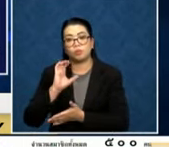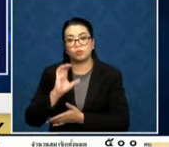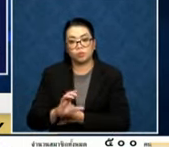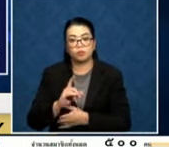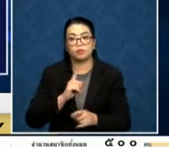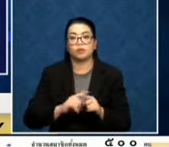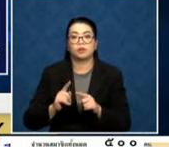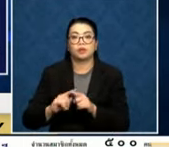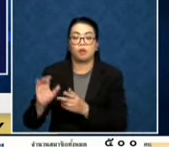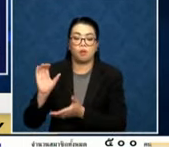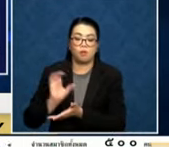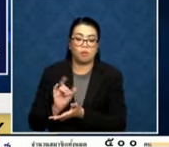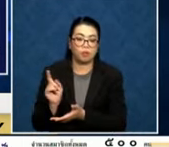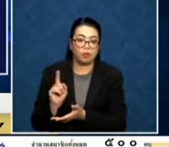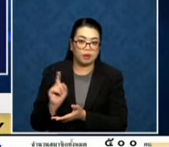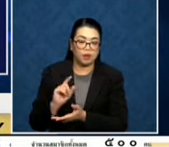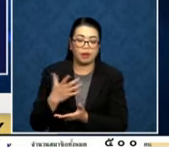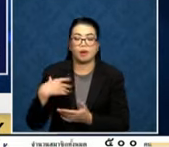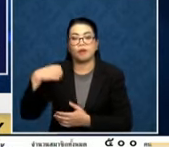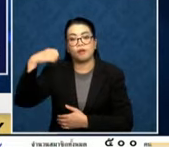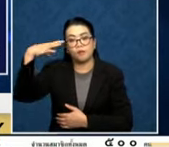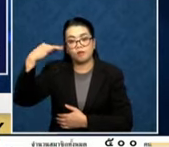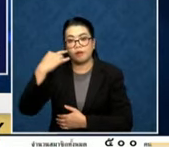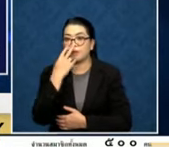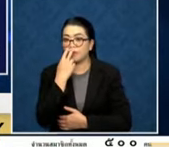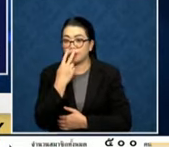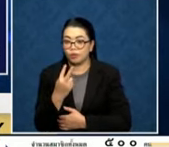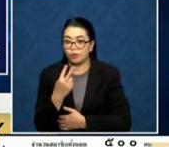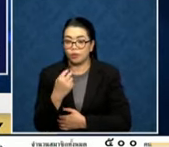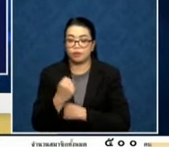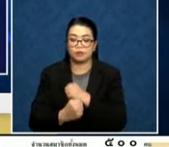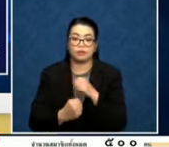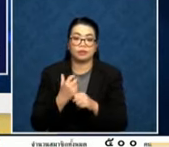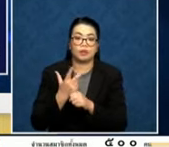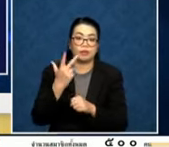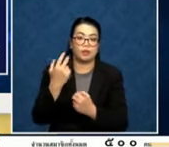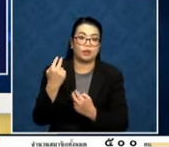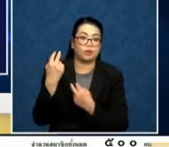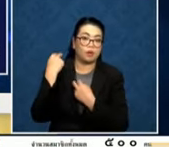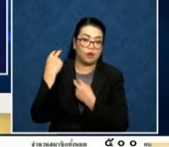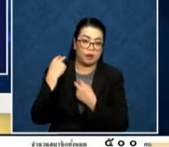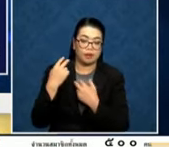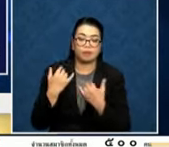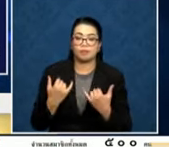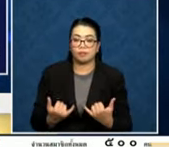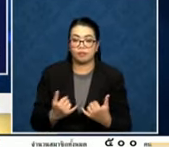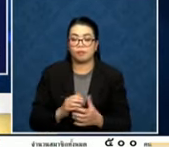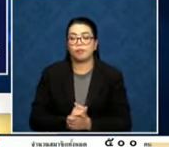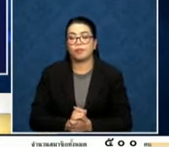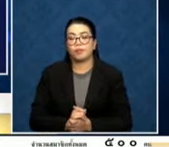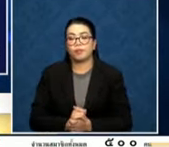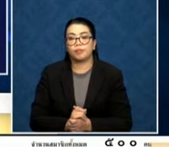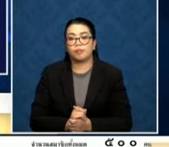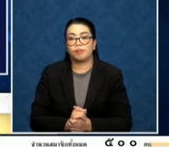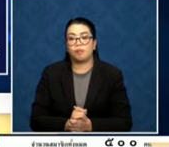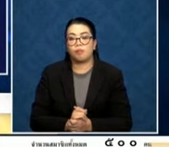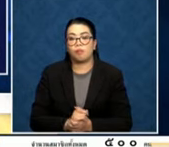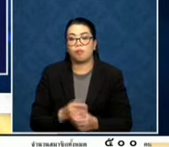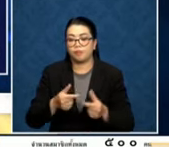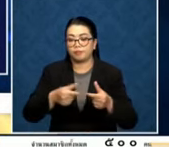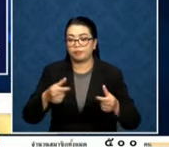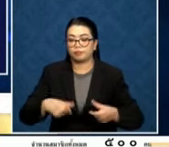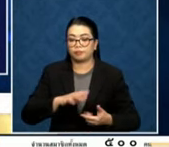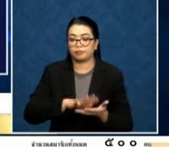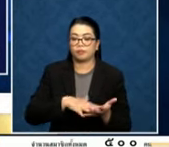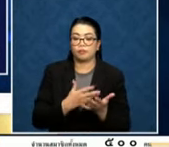ฮะงั้นผมเอางบของ 3การไฟฟ้ามาให้ท่านดูทั้ง 3ปีย้อนหลังแล้วก็ปีปัจจุบันครับจากรายงานแผนการ